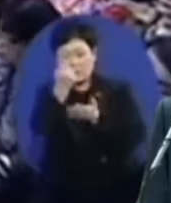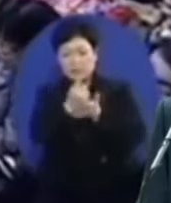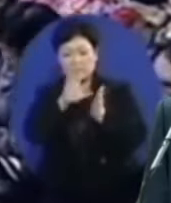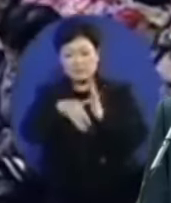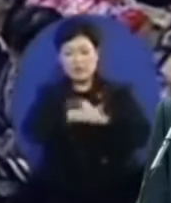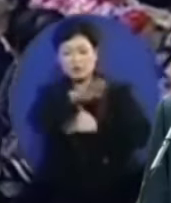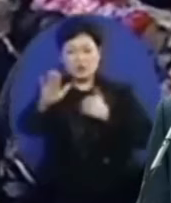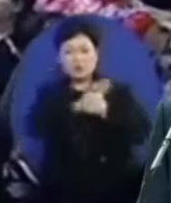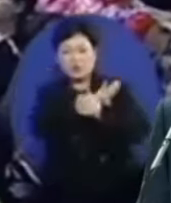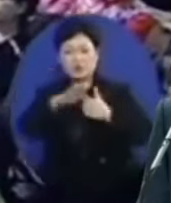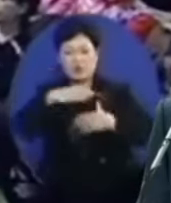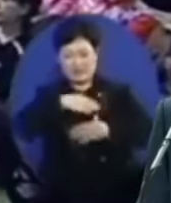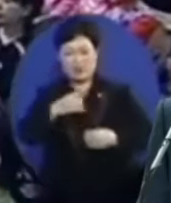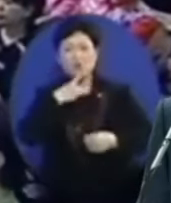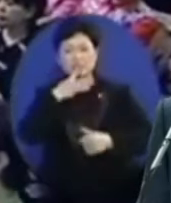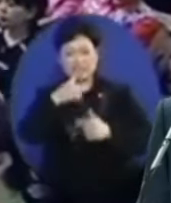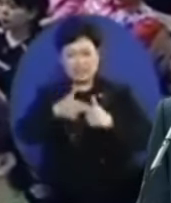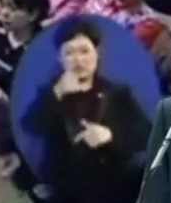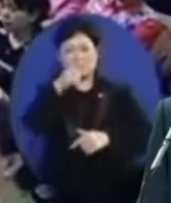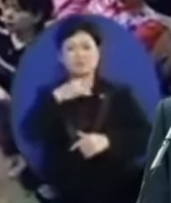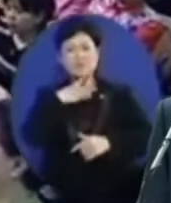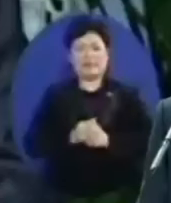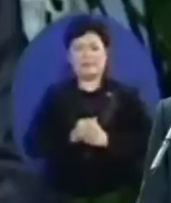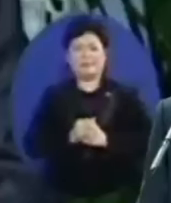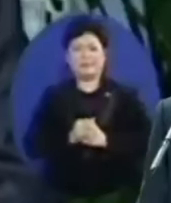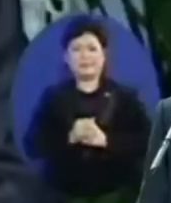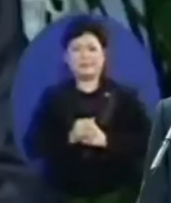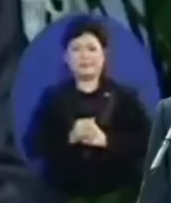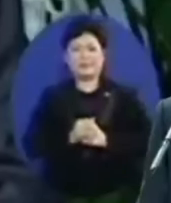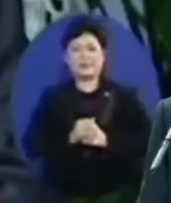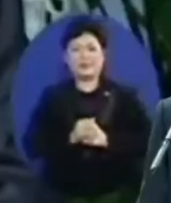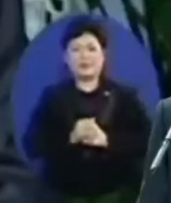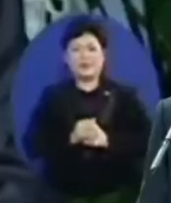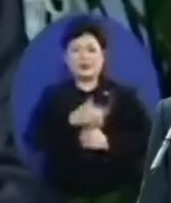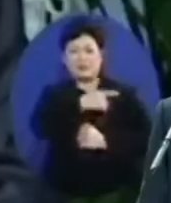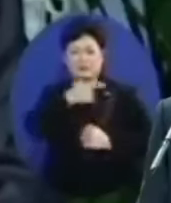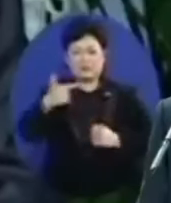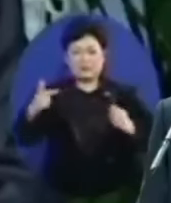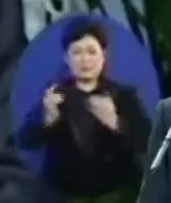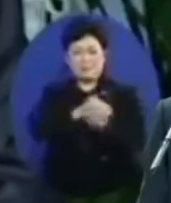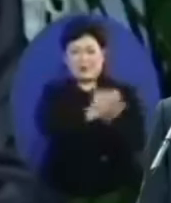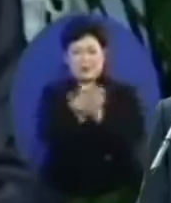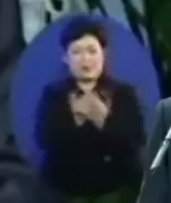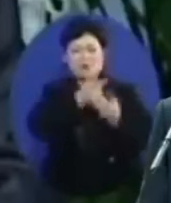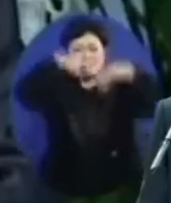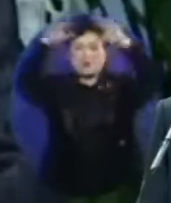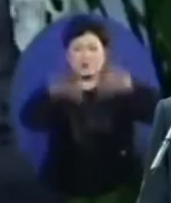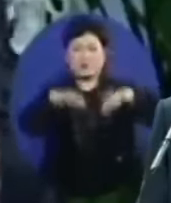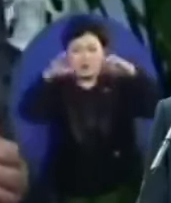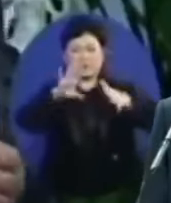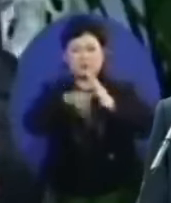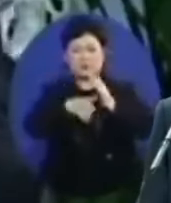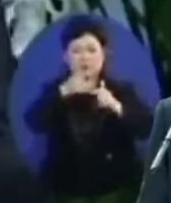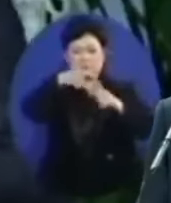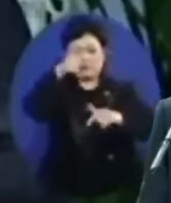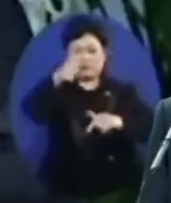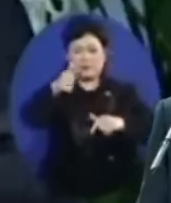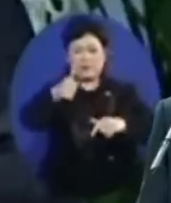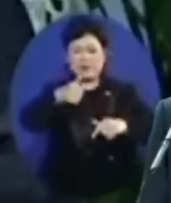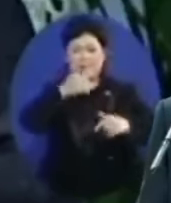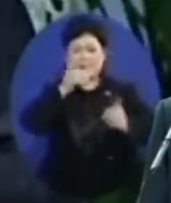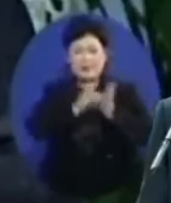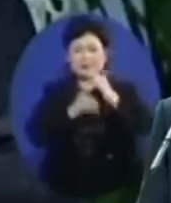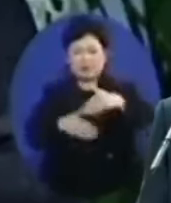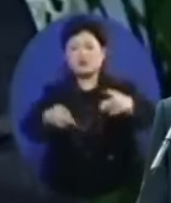위로와 안식은 오직 예수님밖에 없는 것입니다. 광풍이 불어오고 폭우가 쏟아질 때 예수님은 손을 내밀고 내 반석으로